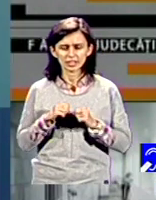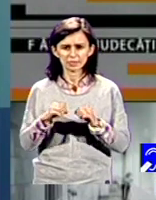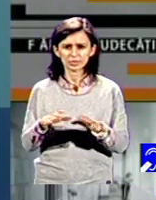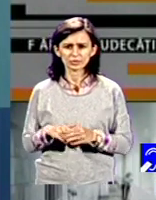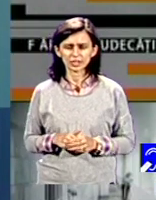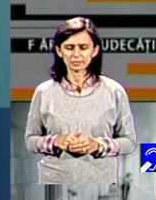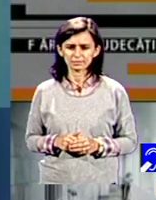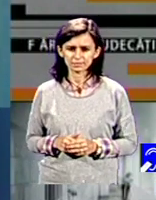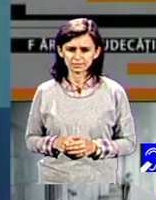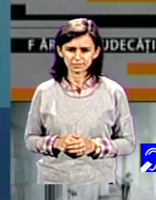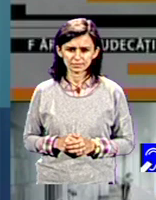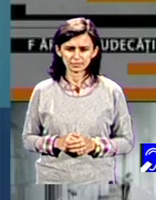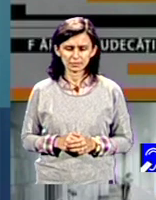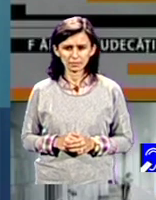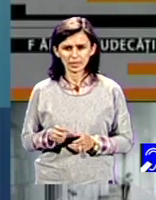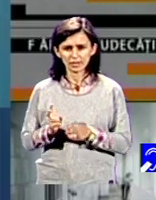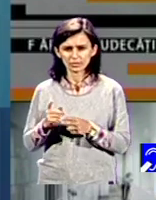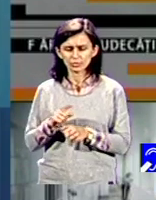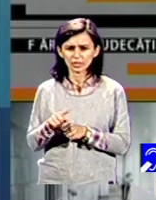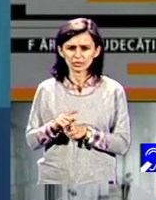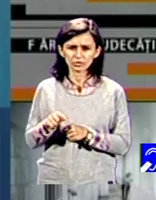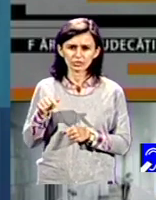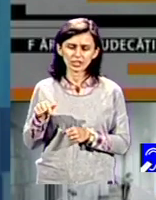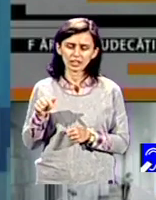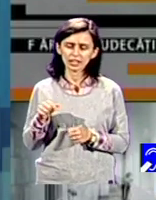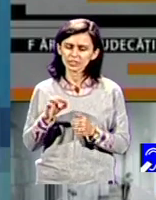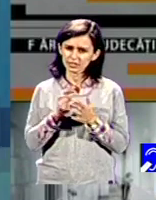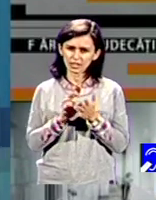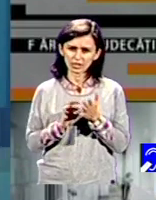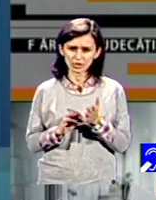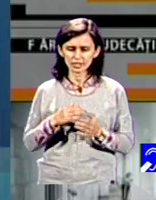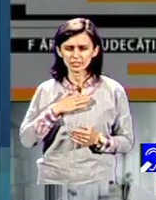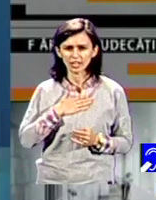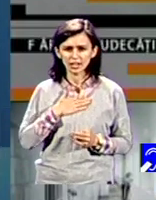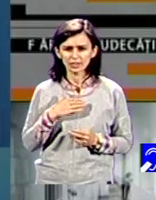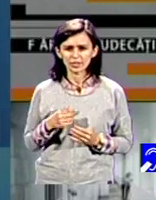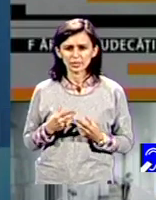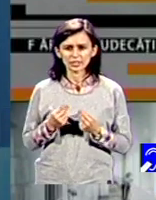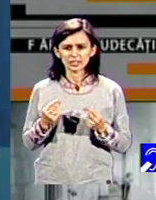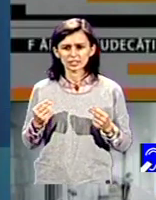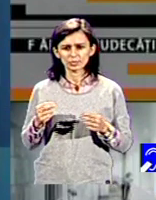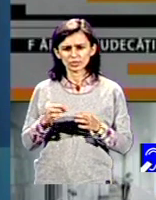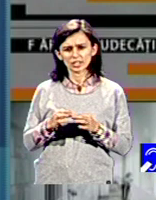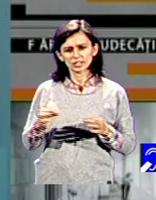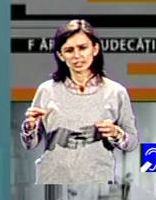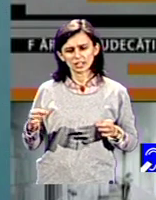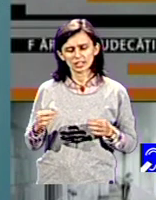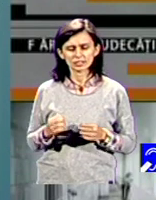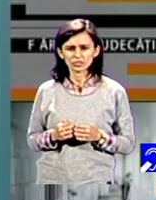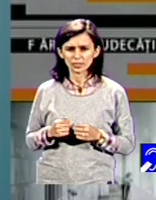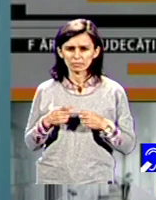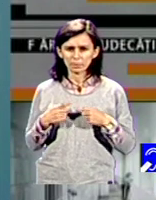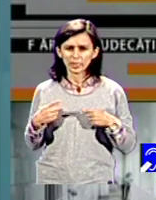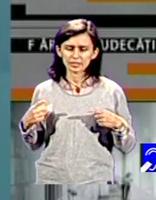noastră cum cum stau acest lucru în acești termeni nu îmi avem la atât de multă distanță și la atât de mare